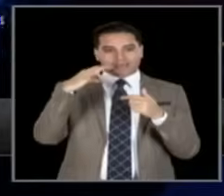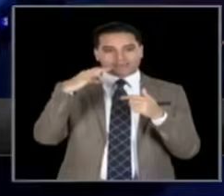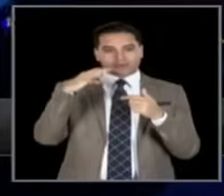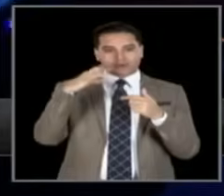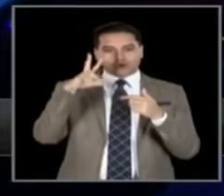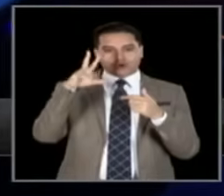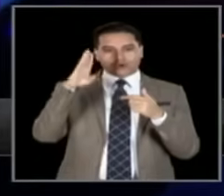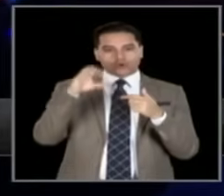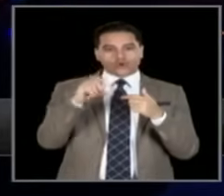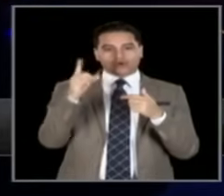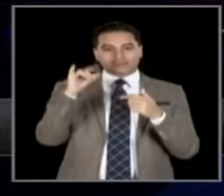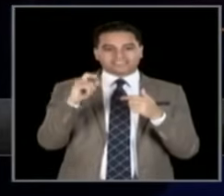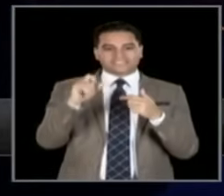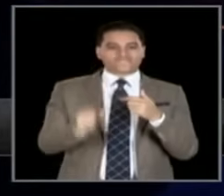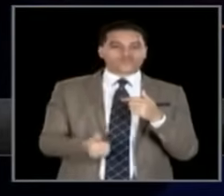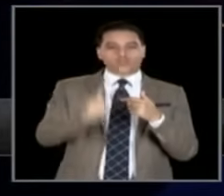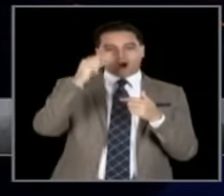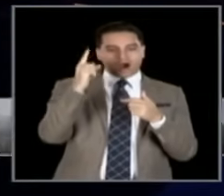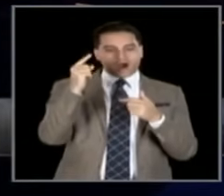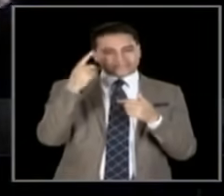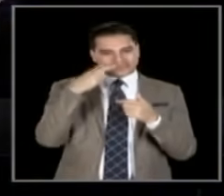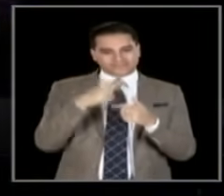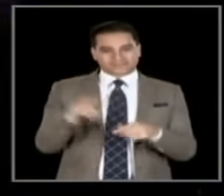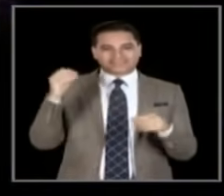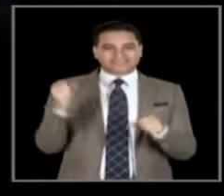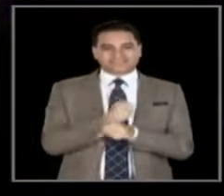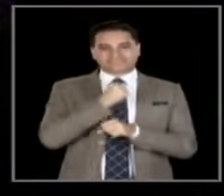كوديفوار غلط